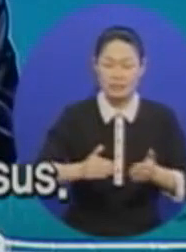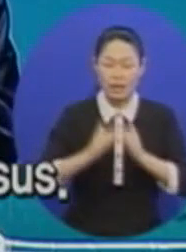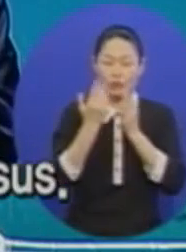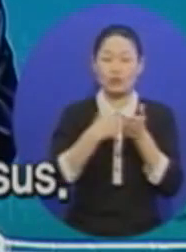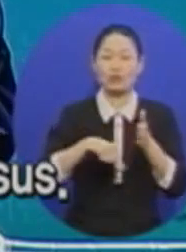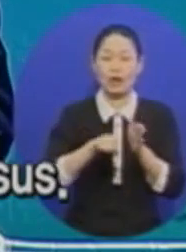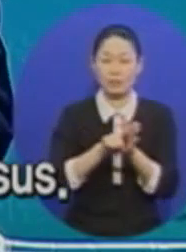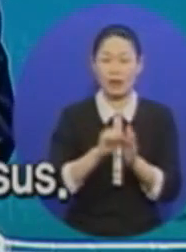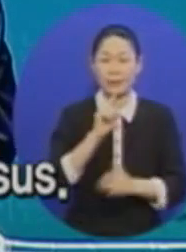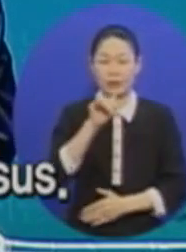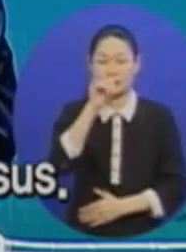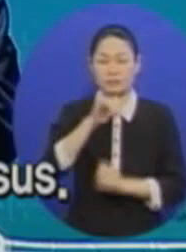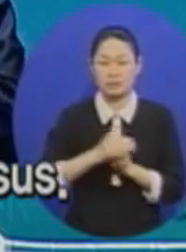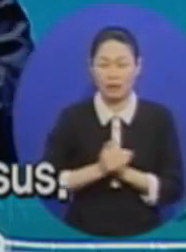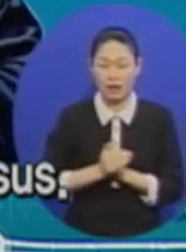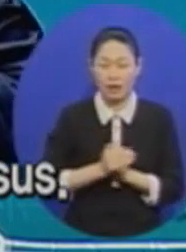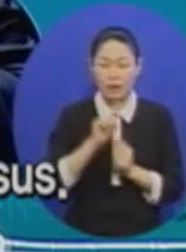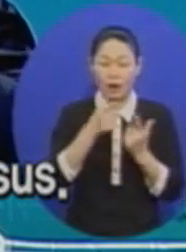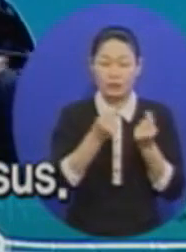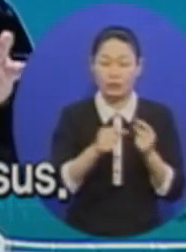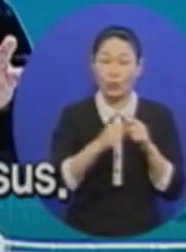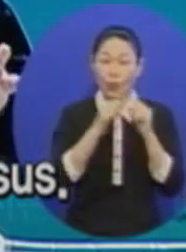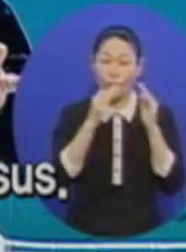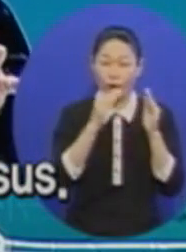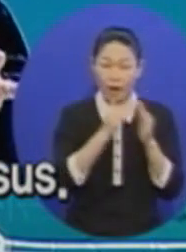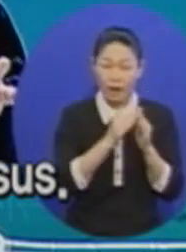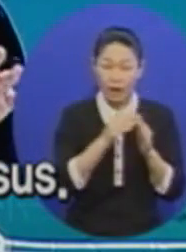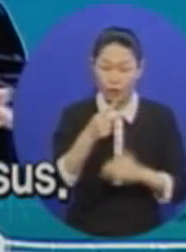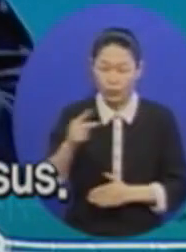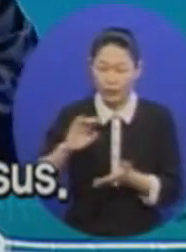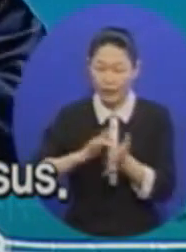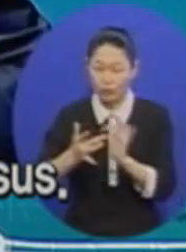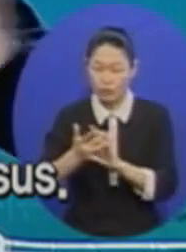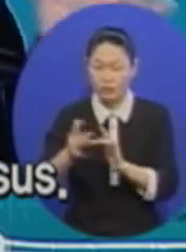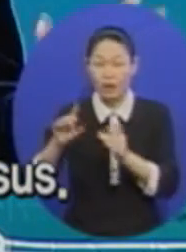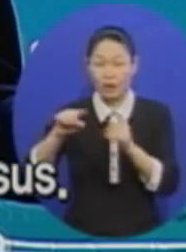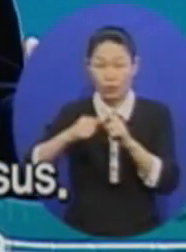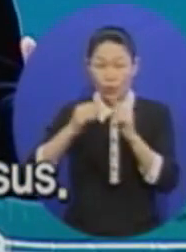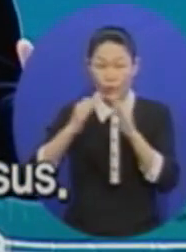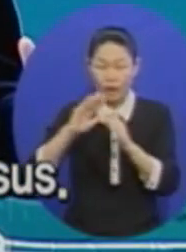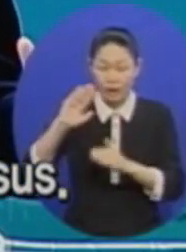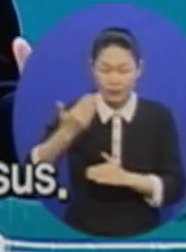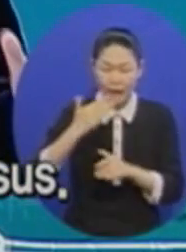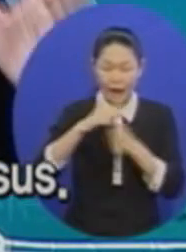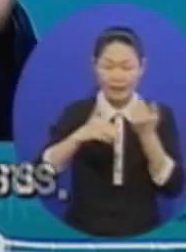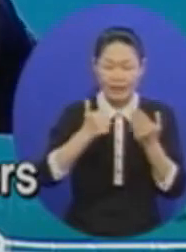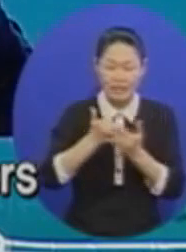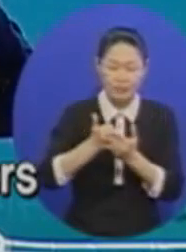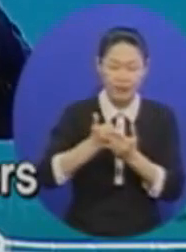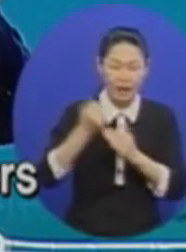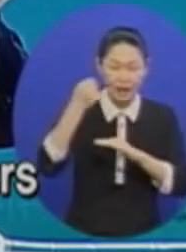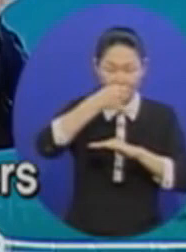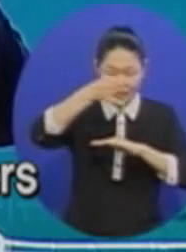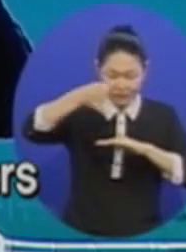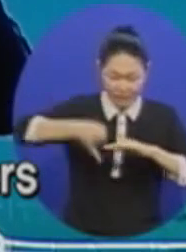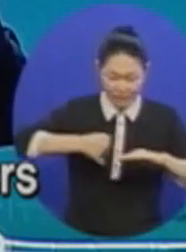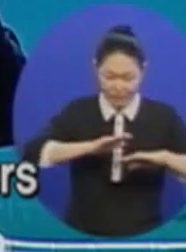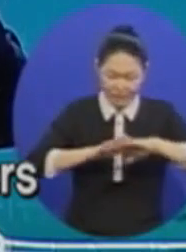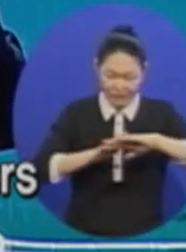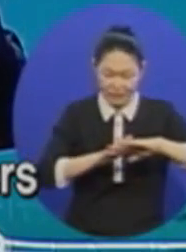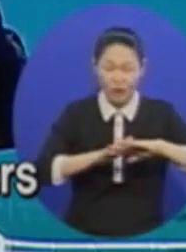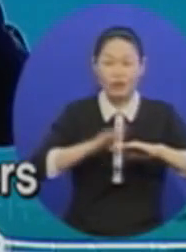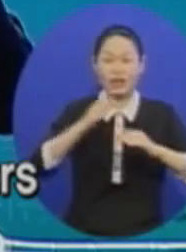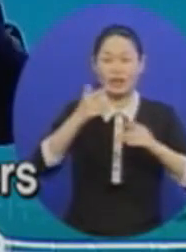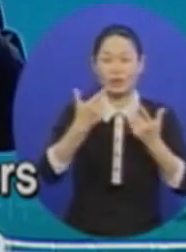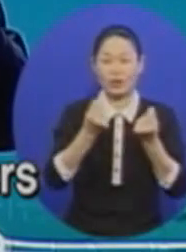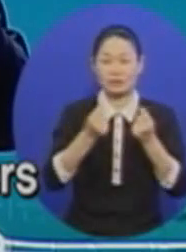이것이 바로 교회가 예수님의 교회가 되어지는 하나님의 설계도 입니다 성도들을 사도와